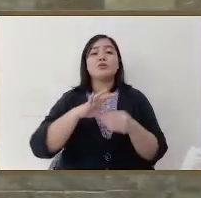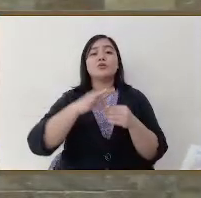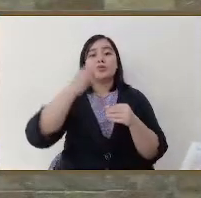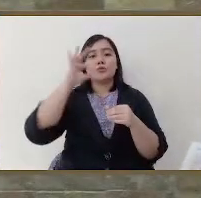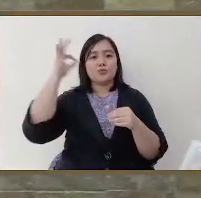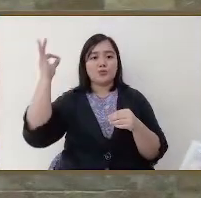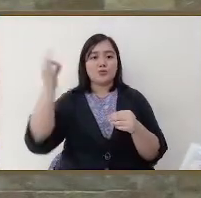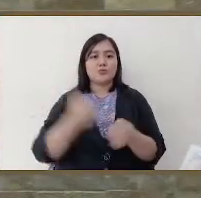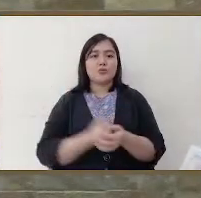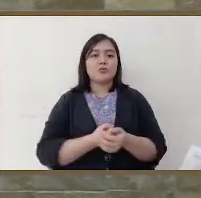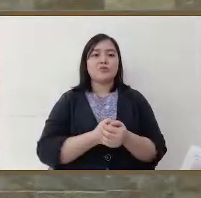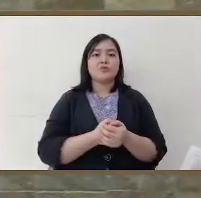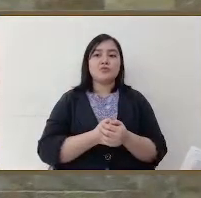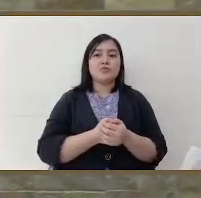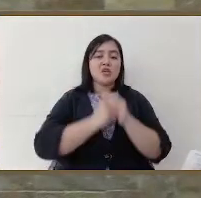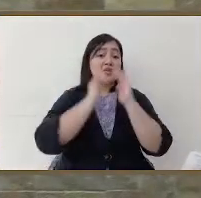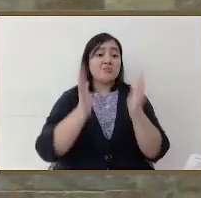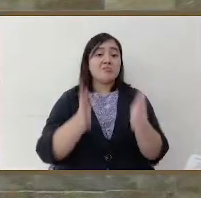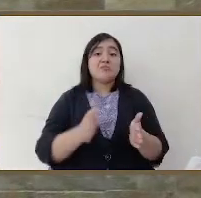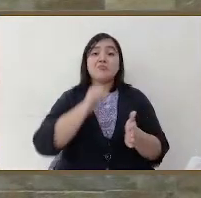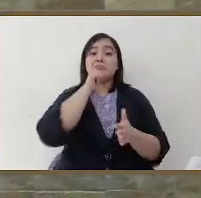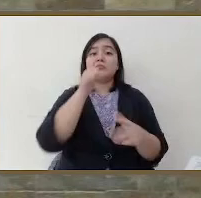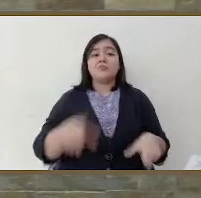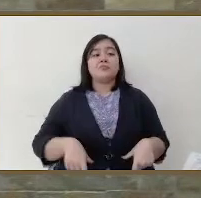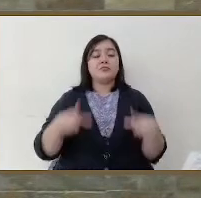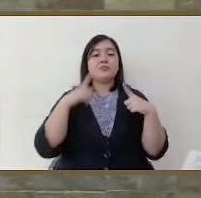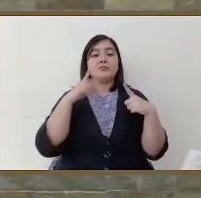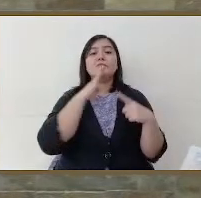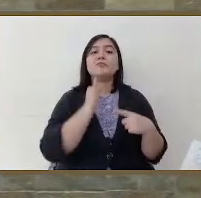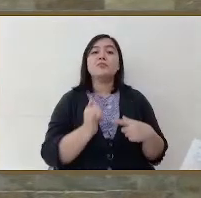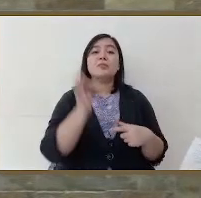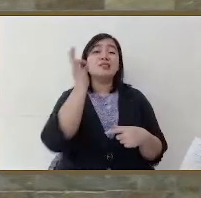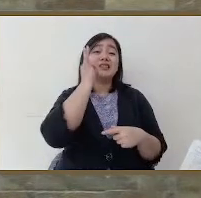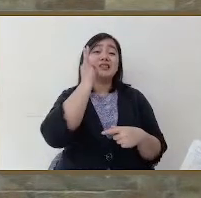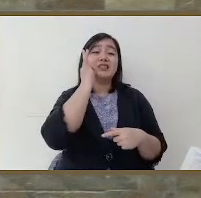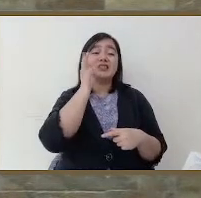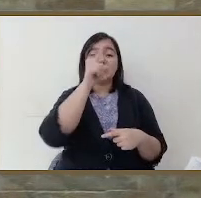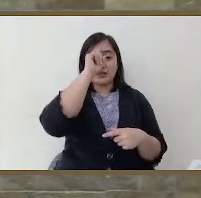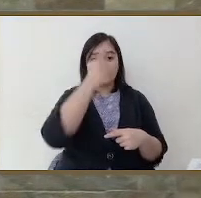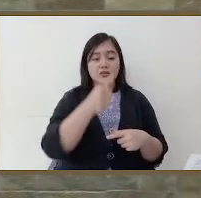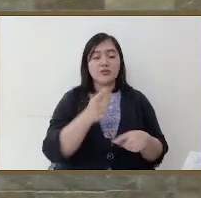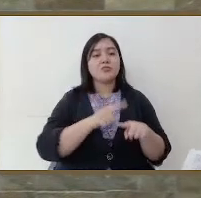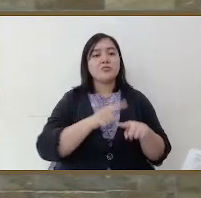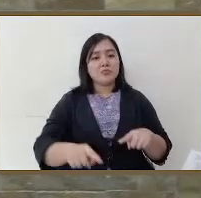by every word that proceedeth out of the mouth of God.